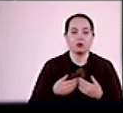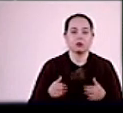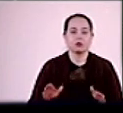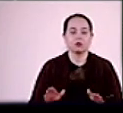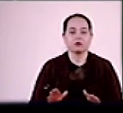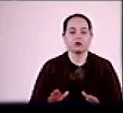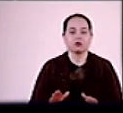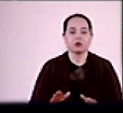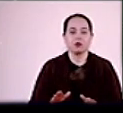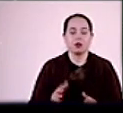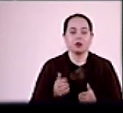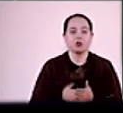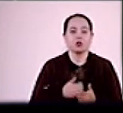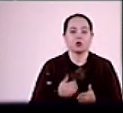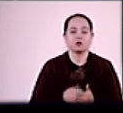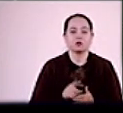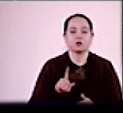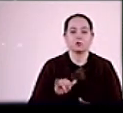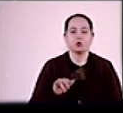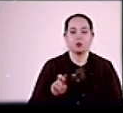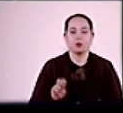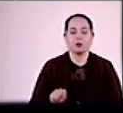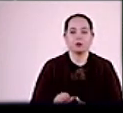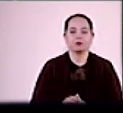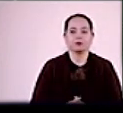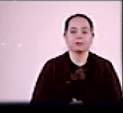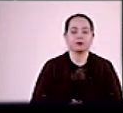открывшая недостаток зуба.